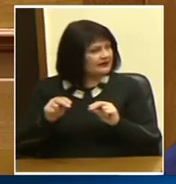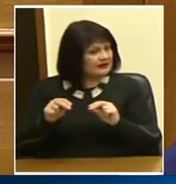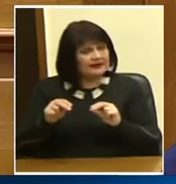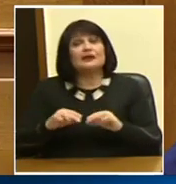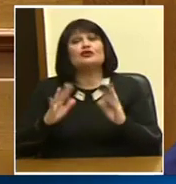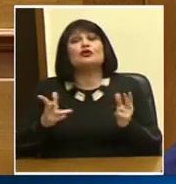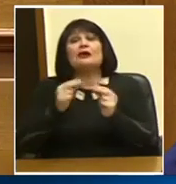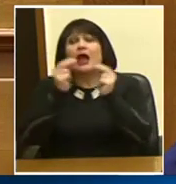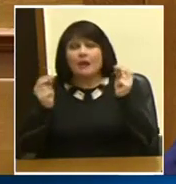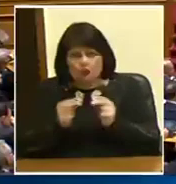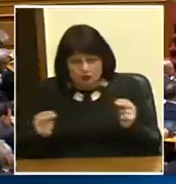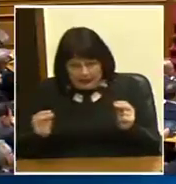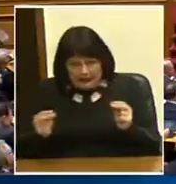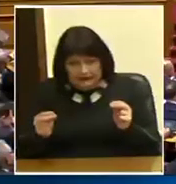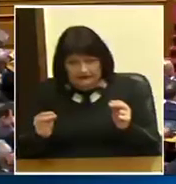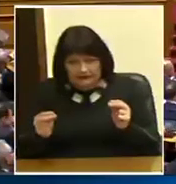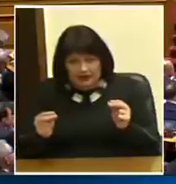δίνει προφανώς